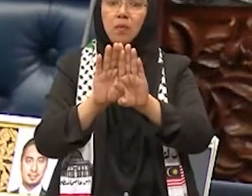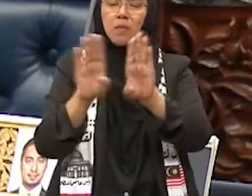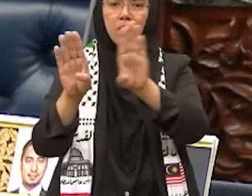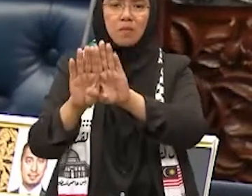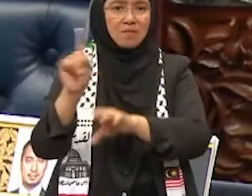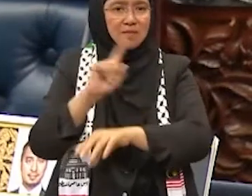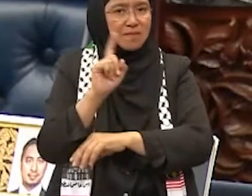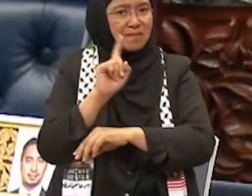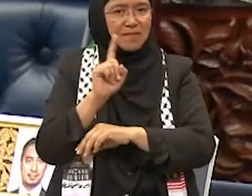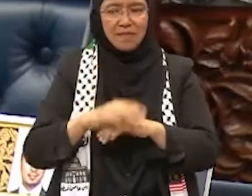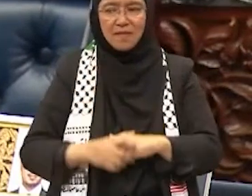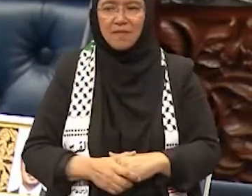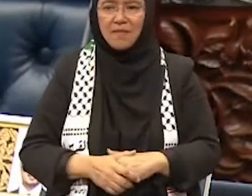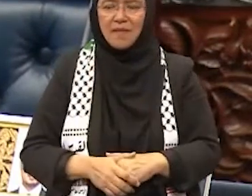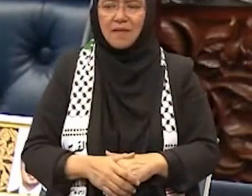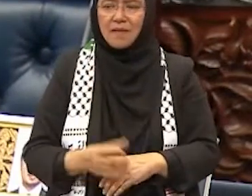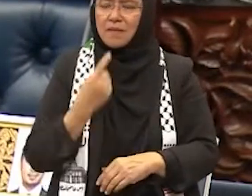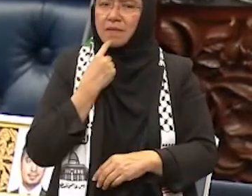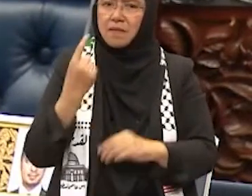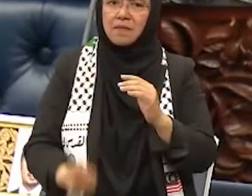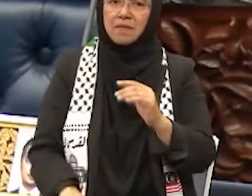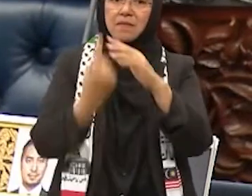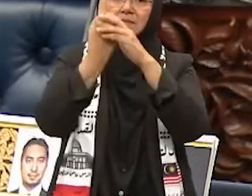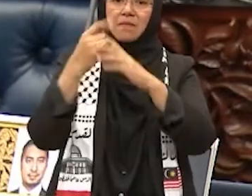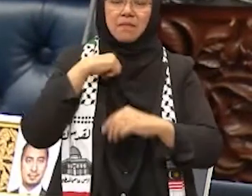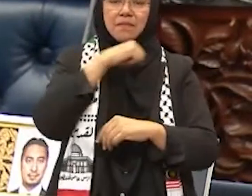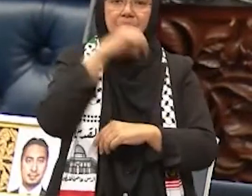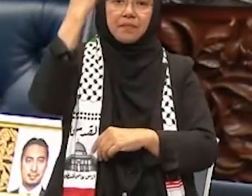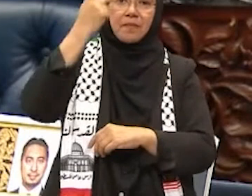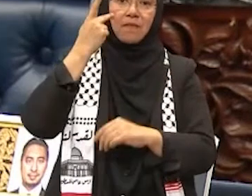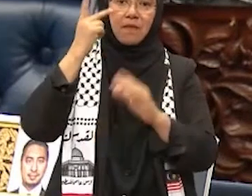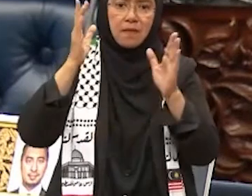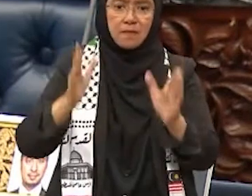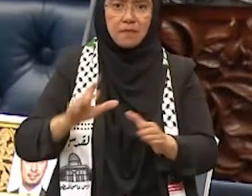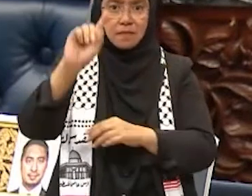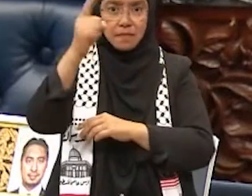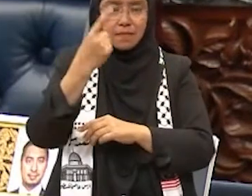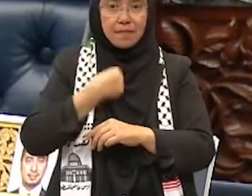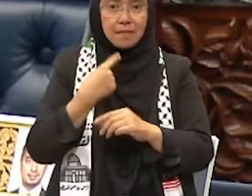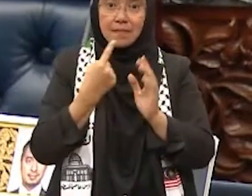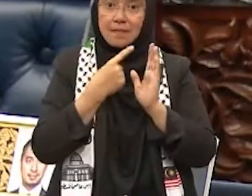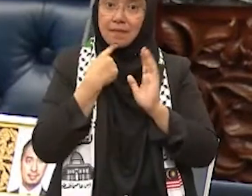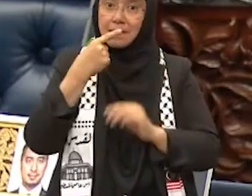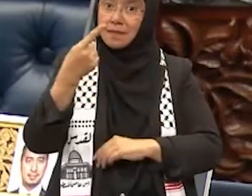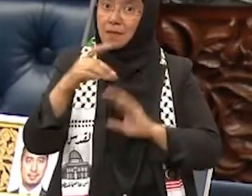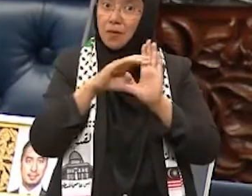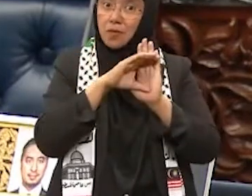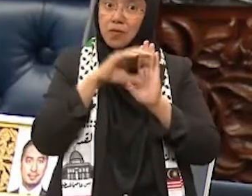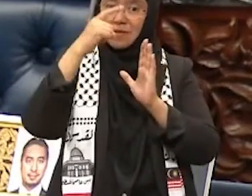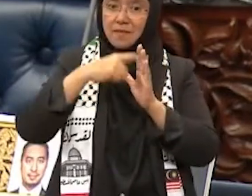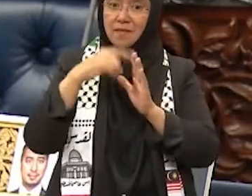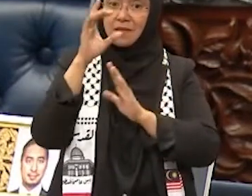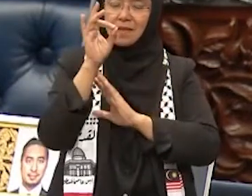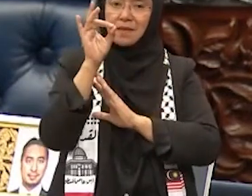persoalan yang dibangkitkan dan ia bukan dibangkitkan oleh kami ahli-ahli politik semata-mata saya sebut contoh pada bulan ogos yang lepas lapan